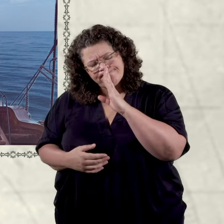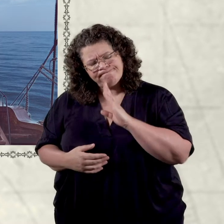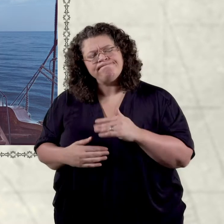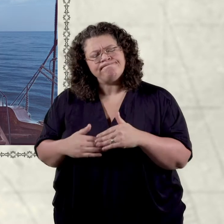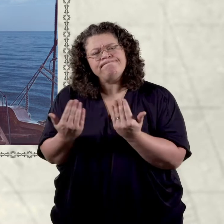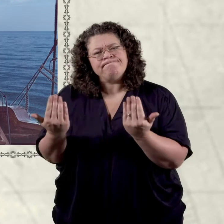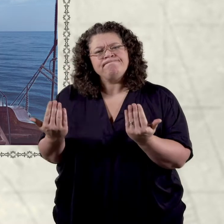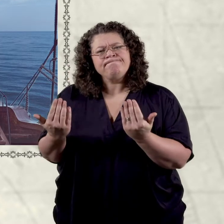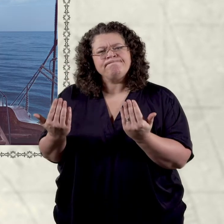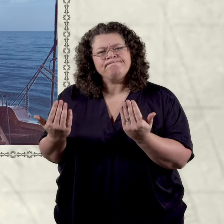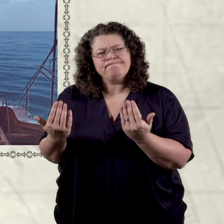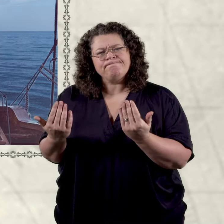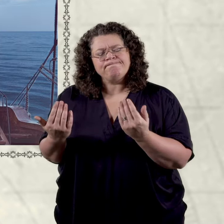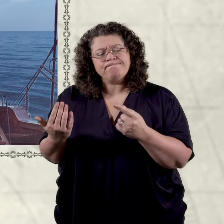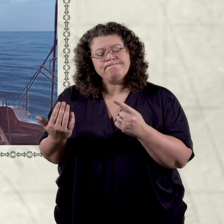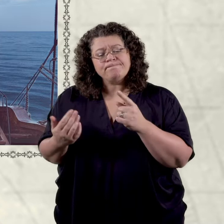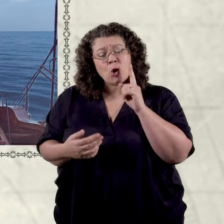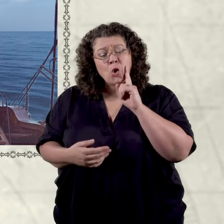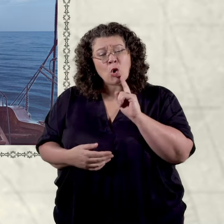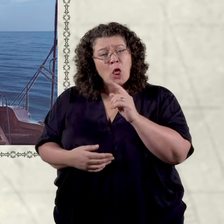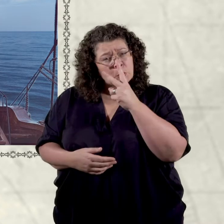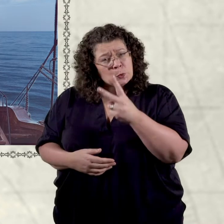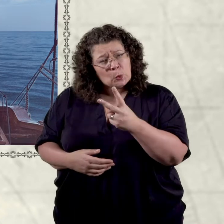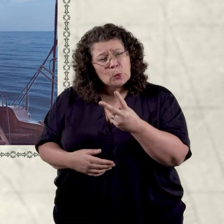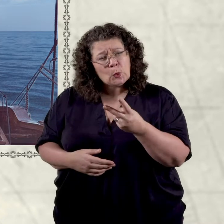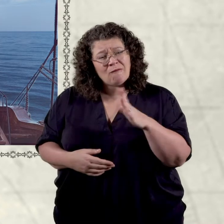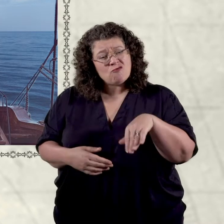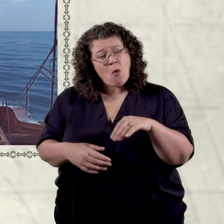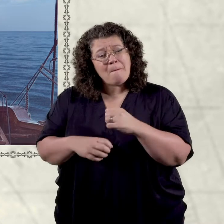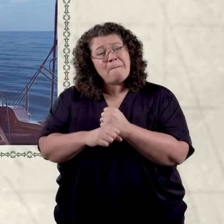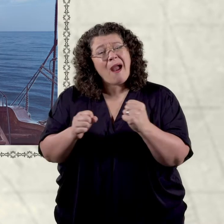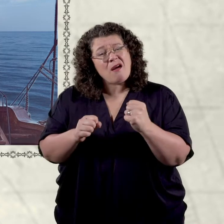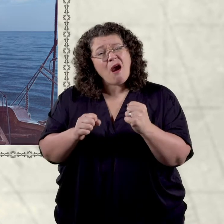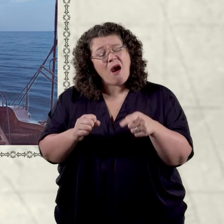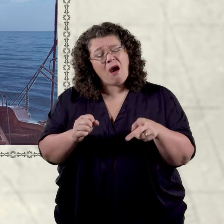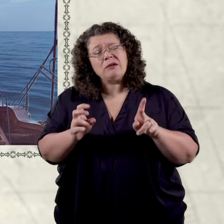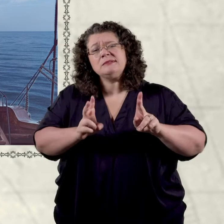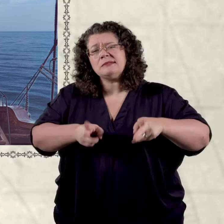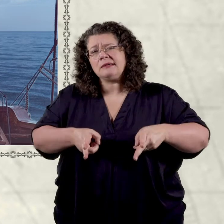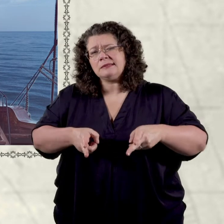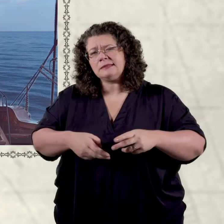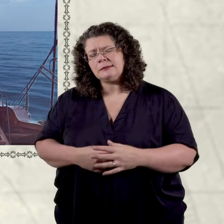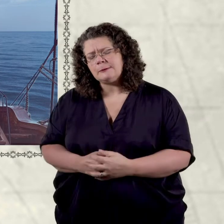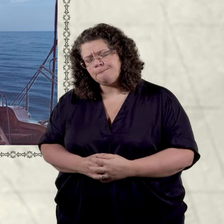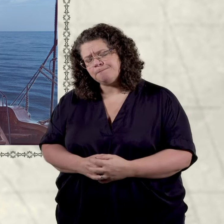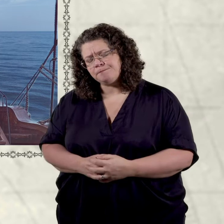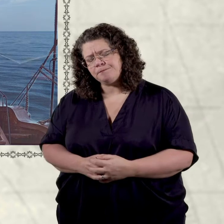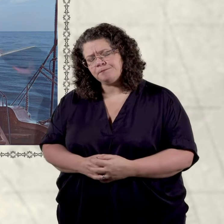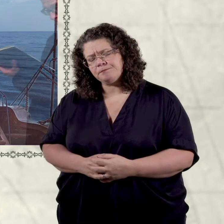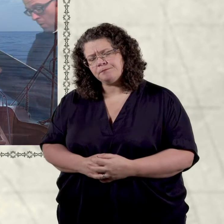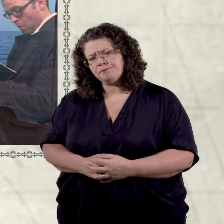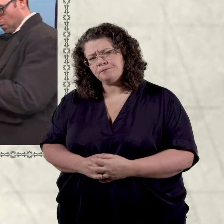Dyma'r diwrnod tristaf hyd yn hyn. Wrth i ferchfach dyflwydd oed o Fangor farw.